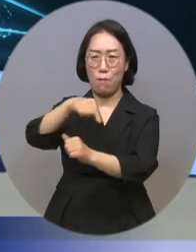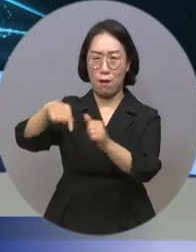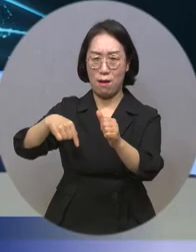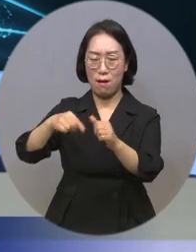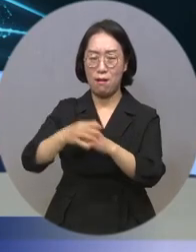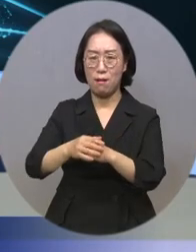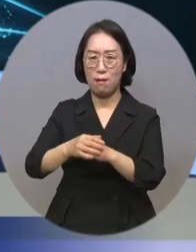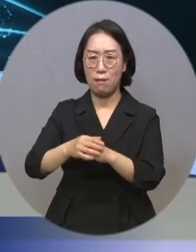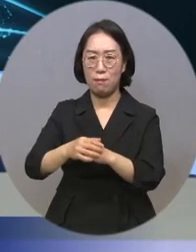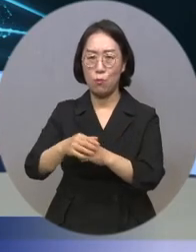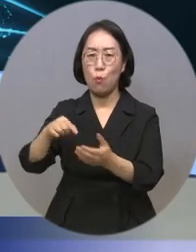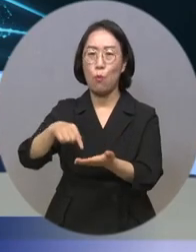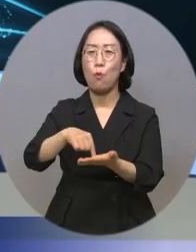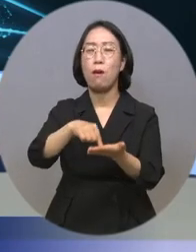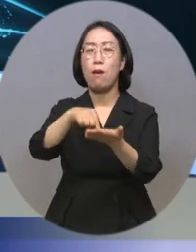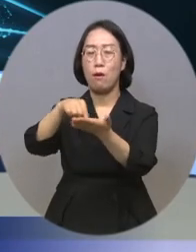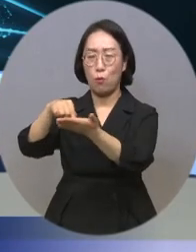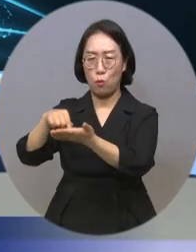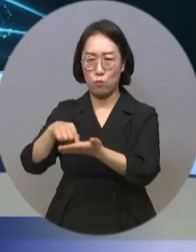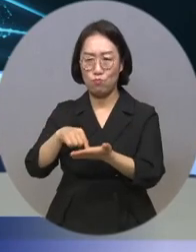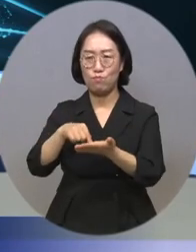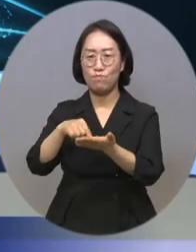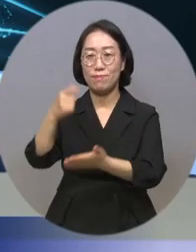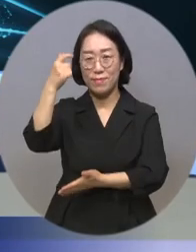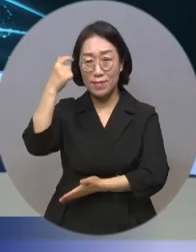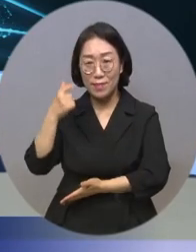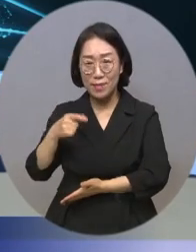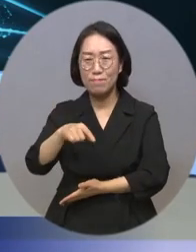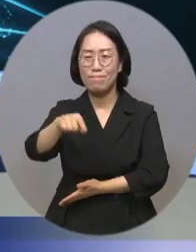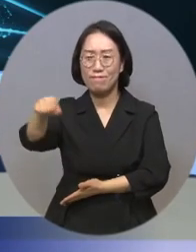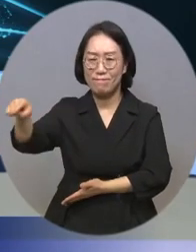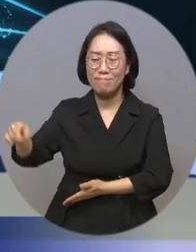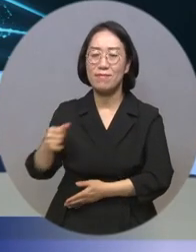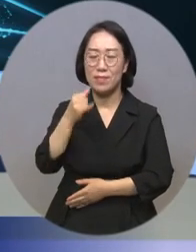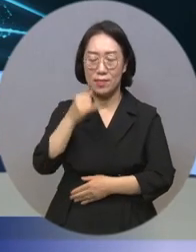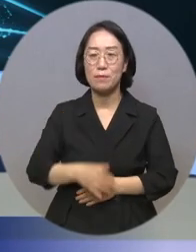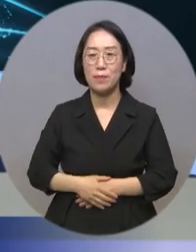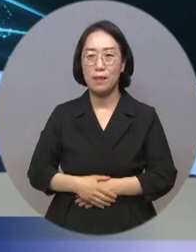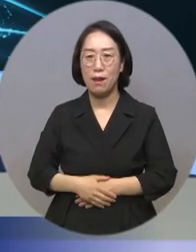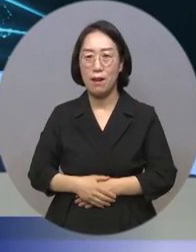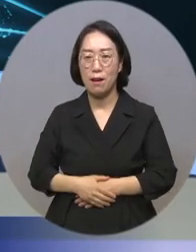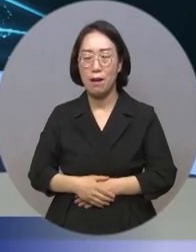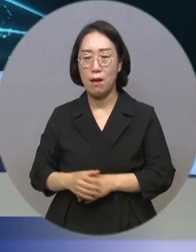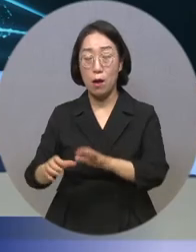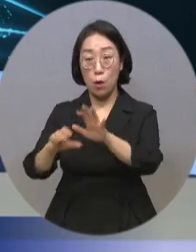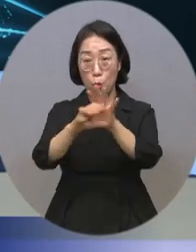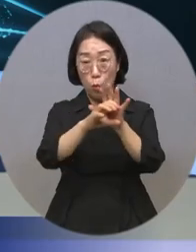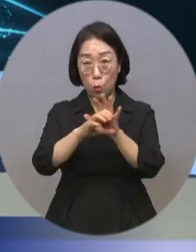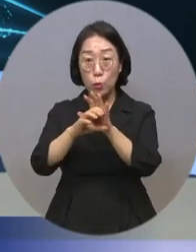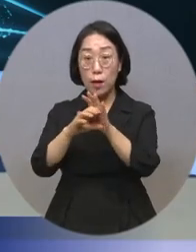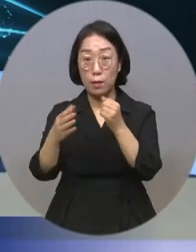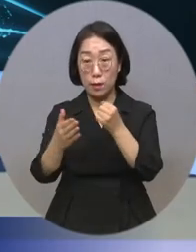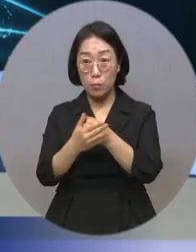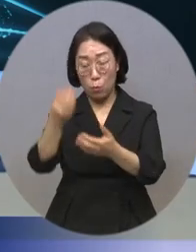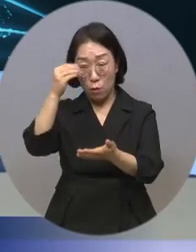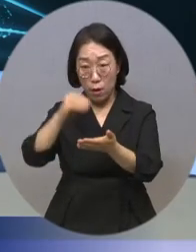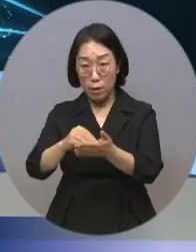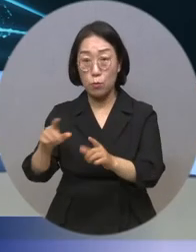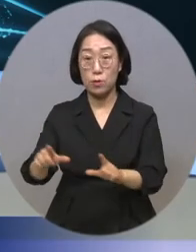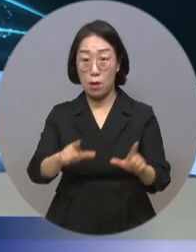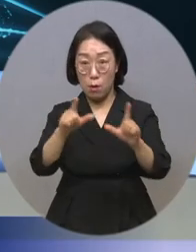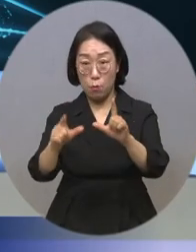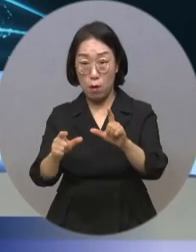취약계층은 상대적 고립감과 소외감을 느낄 수 있습니다. 위드 코로나 시대 일상 회복뿐만 아니라